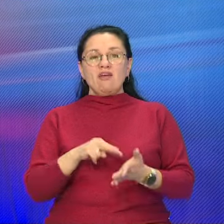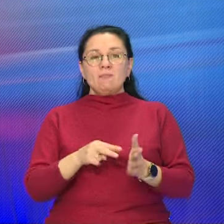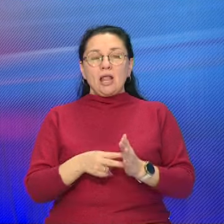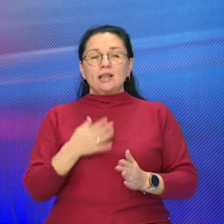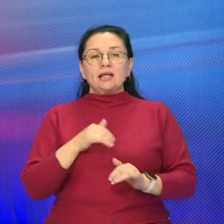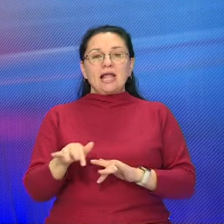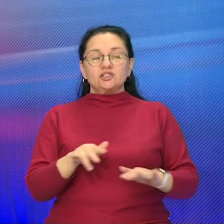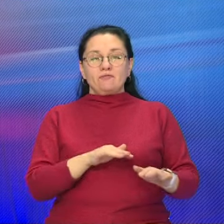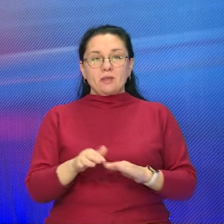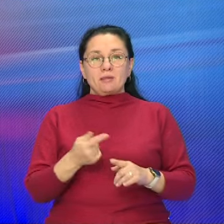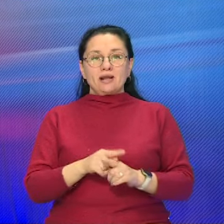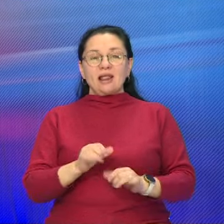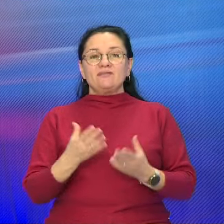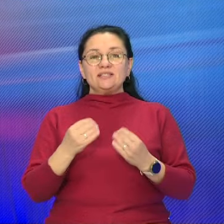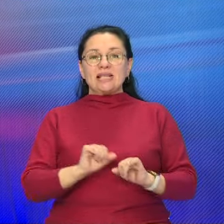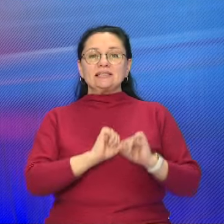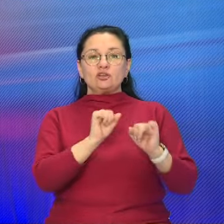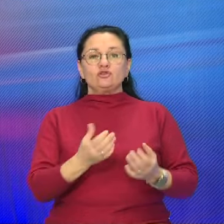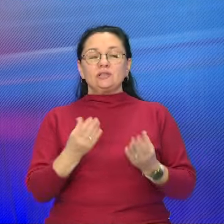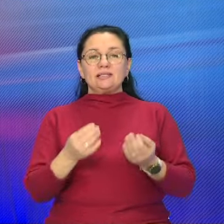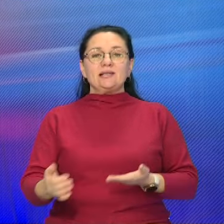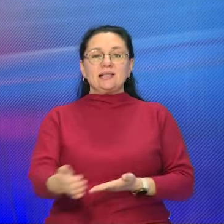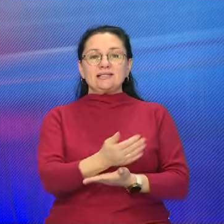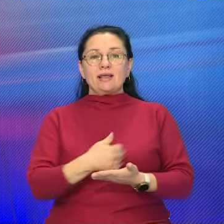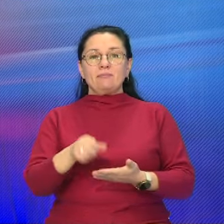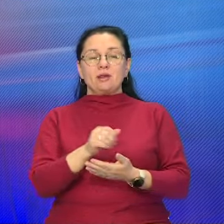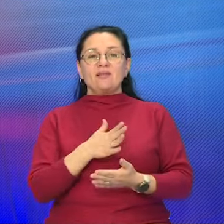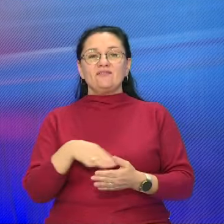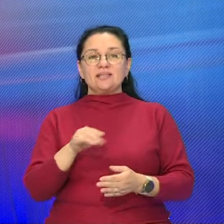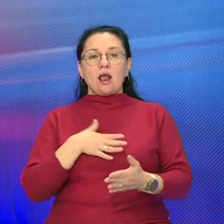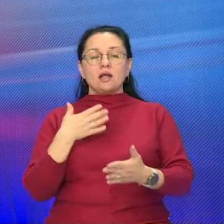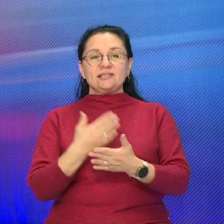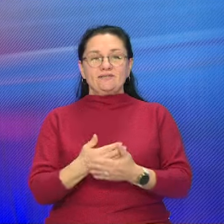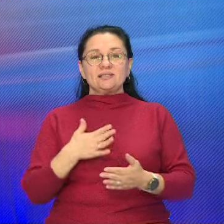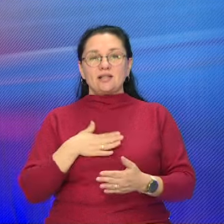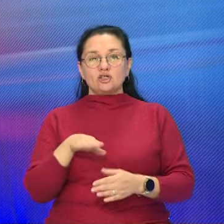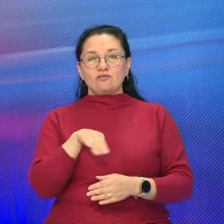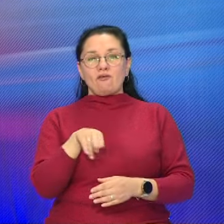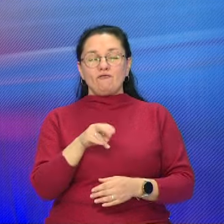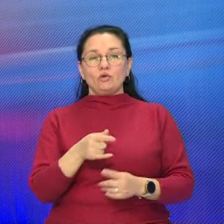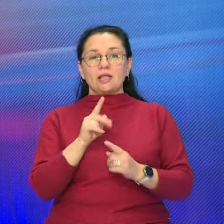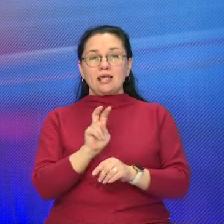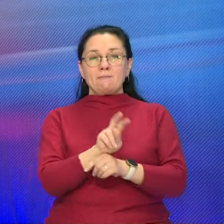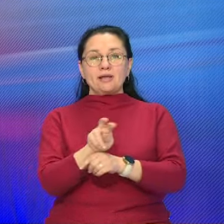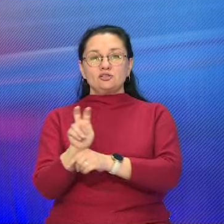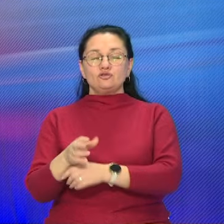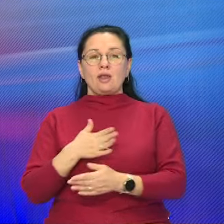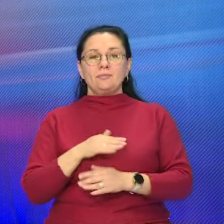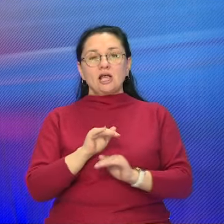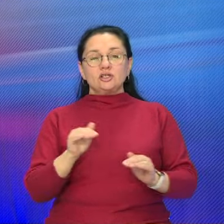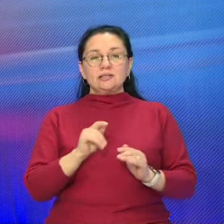в рамках Дня защиты детей мы собираем целую нашу активиста Белорусского детского фонда и посещаем даже детей, дарим им